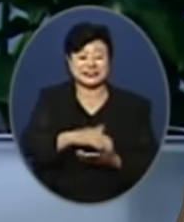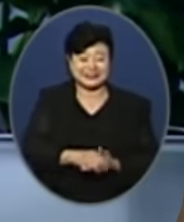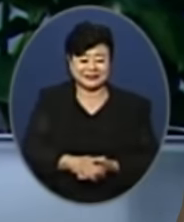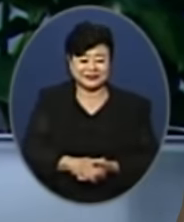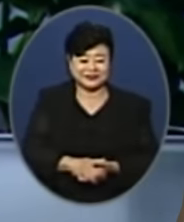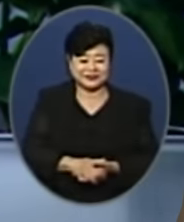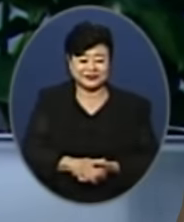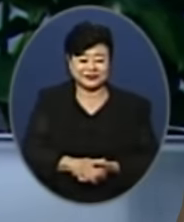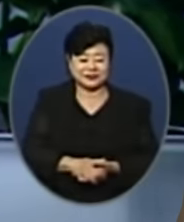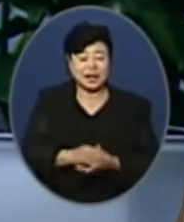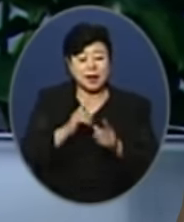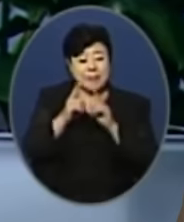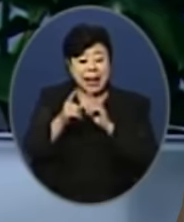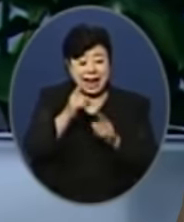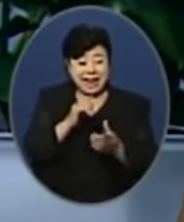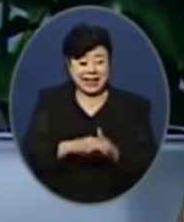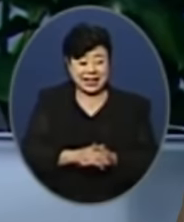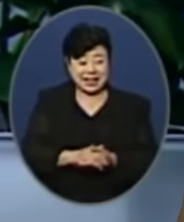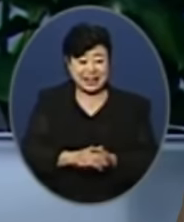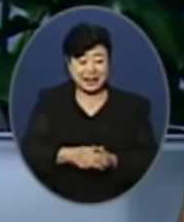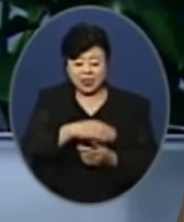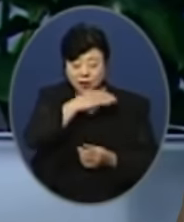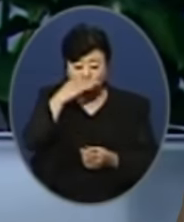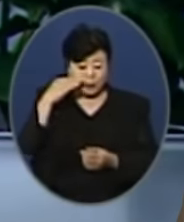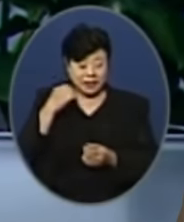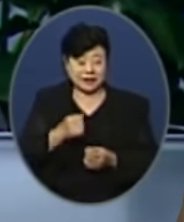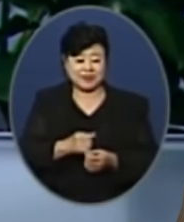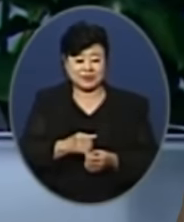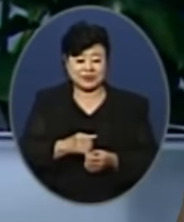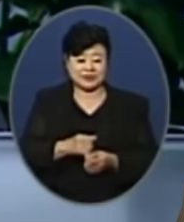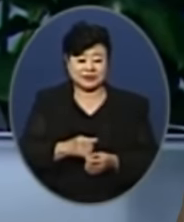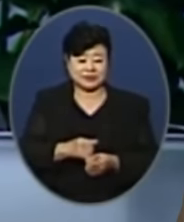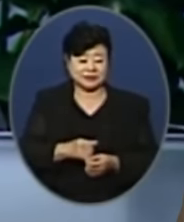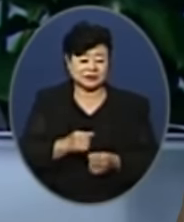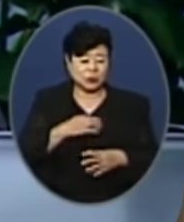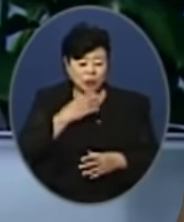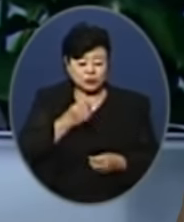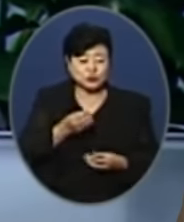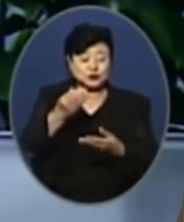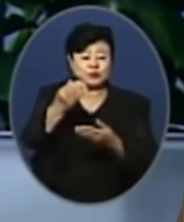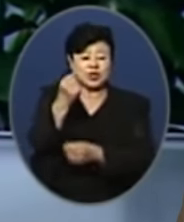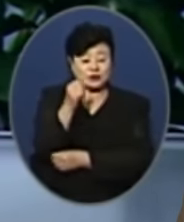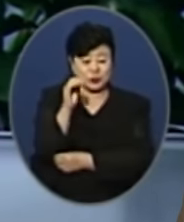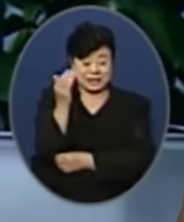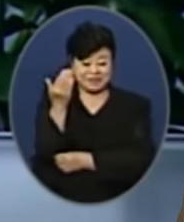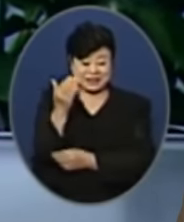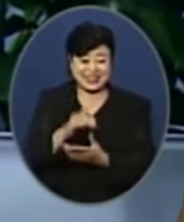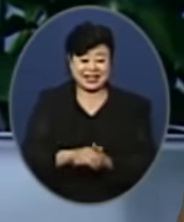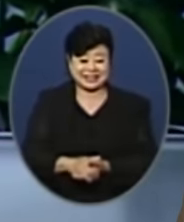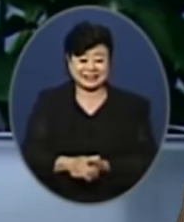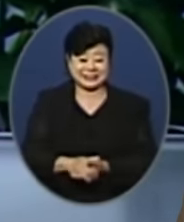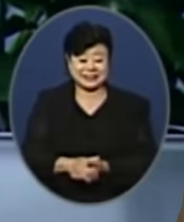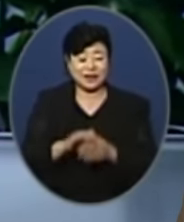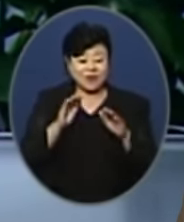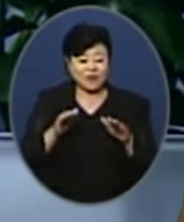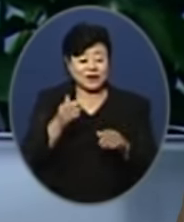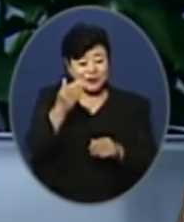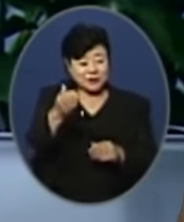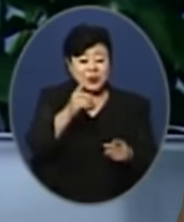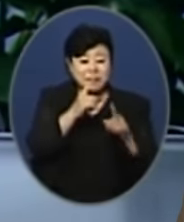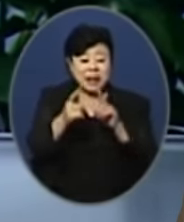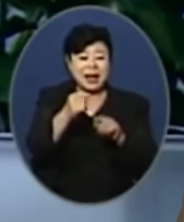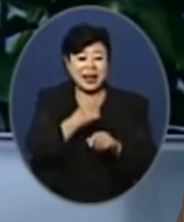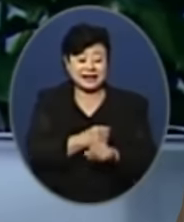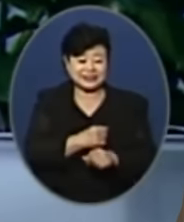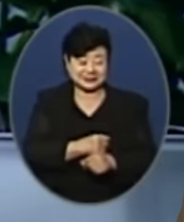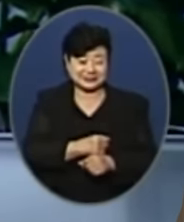것입니다. 이 말을 오늘 말하게 하면 굉장한 축복이 근원이 되는 것입니다. 오늘 여러분이 말하고